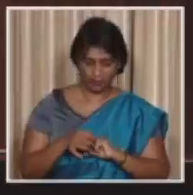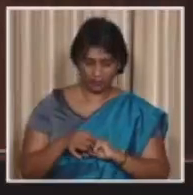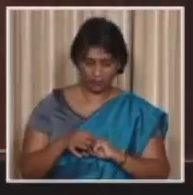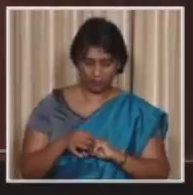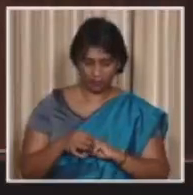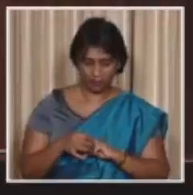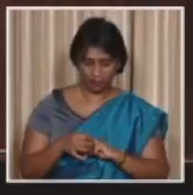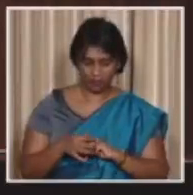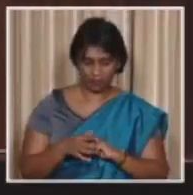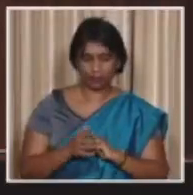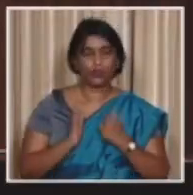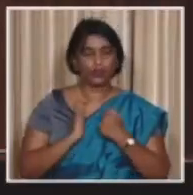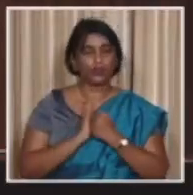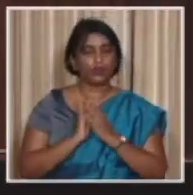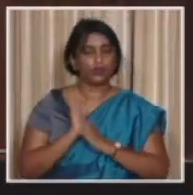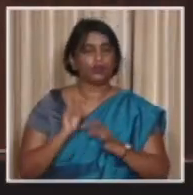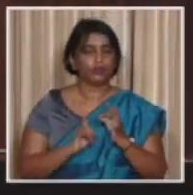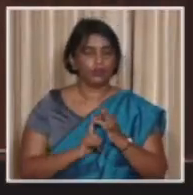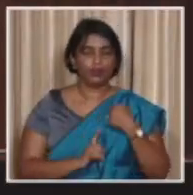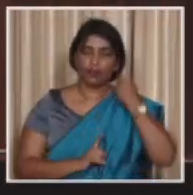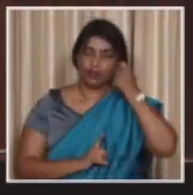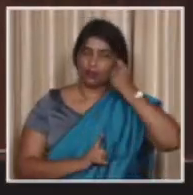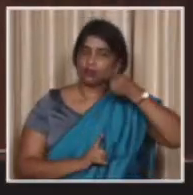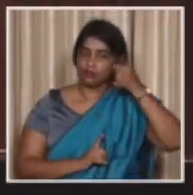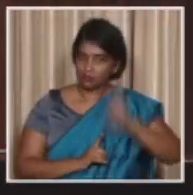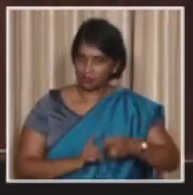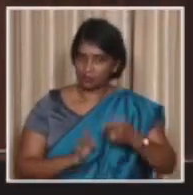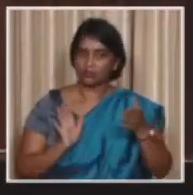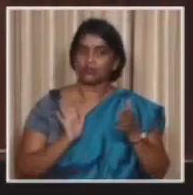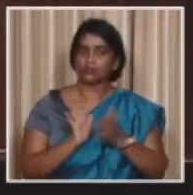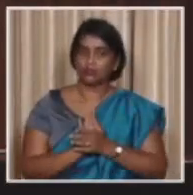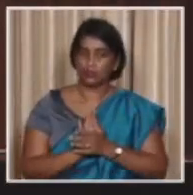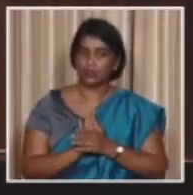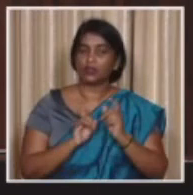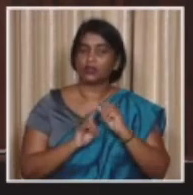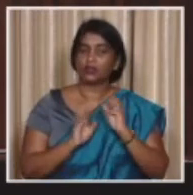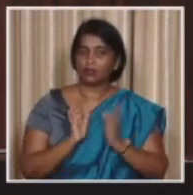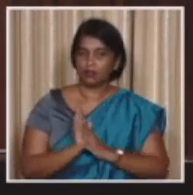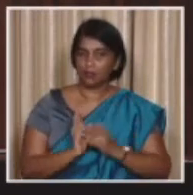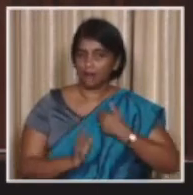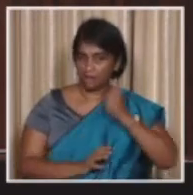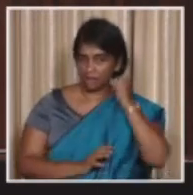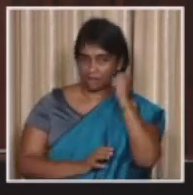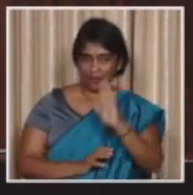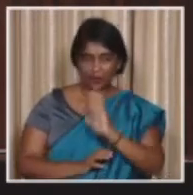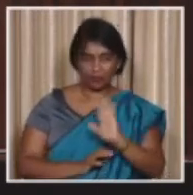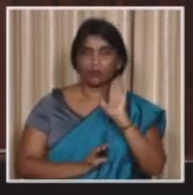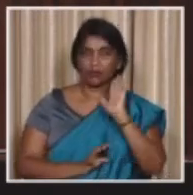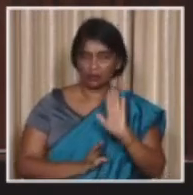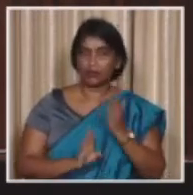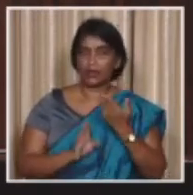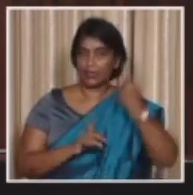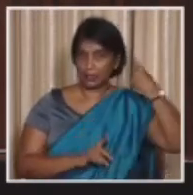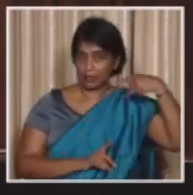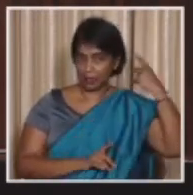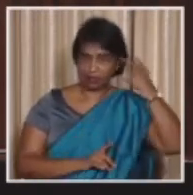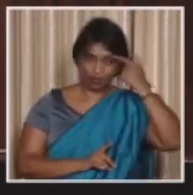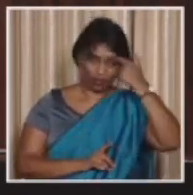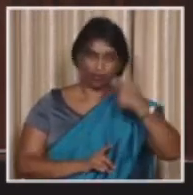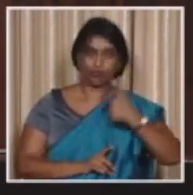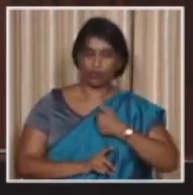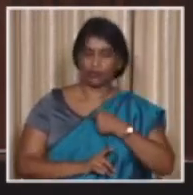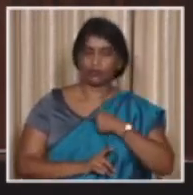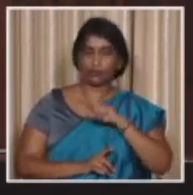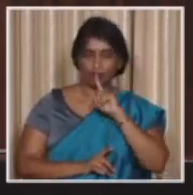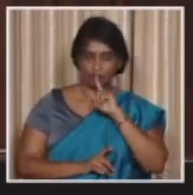අරු මුලාස්සනේ මන්ත්‍රීතුමනි, මං යෝජනා විස්තර කරන ගමන් අගමැතිතුමාට මං අපහාස කරන්න කැමති නෑ. නමුත් පෙරේද එතුමා මං සම්බන්ධව කරපු දෙයක් ගැන